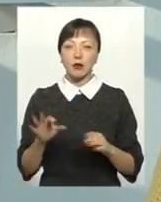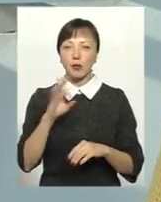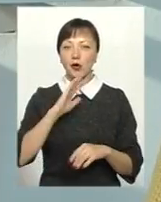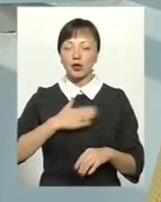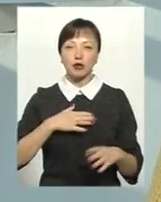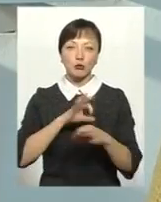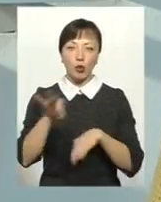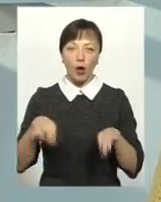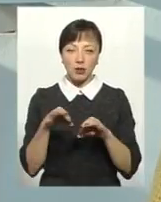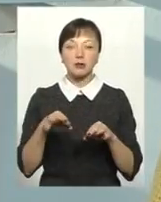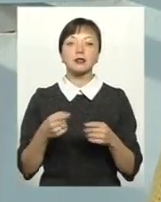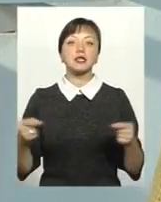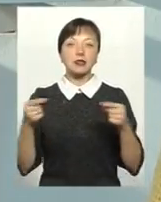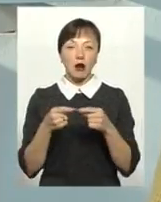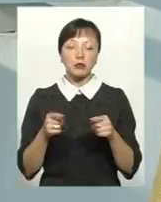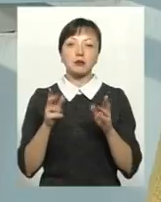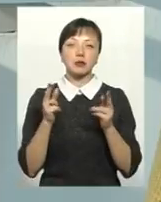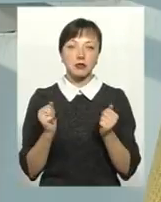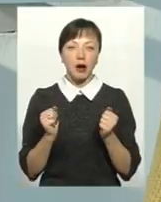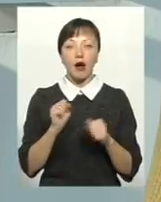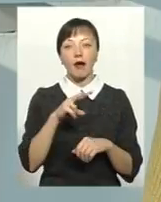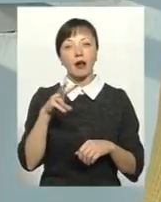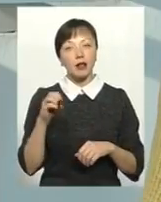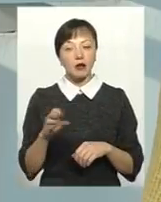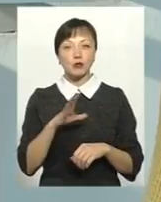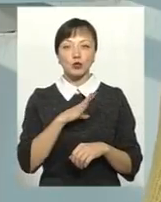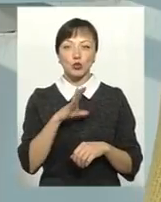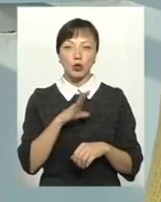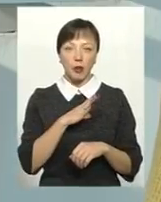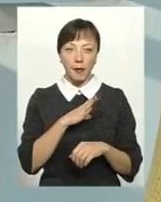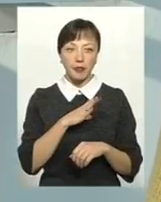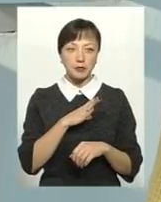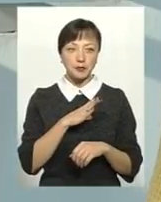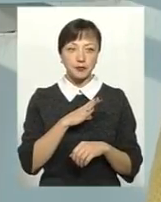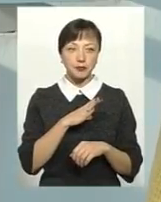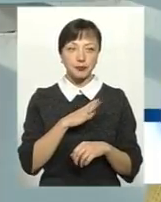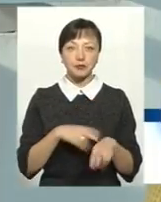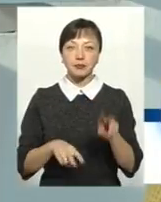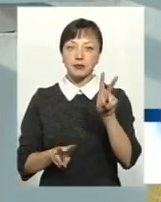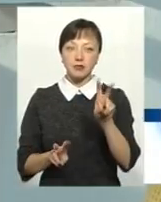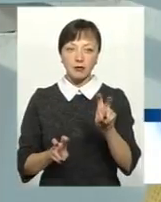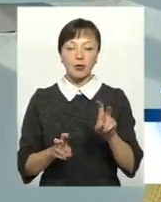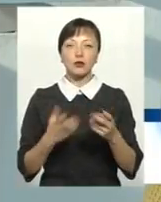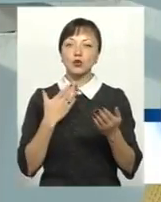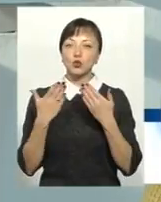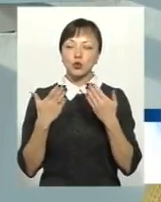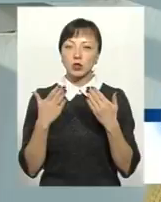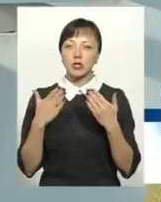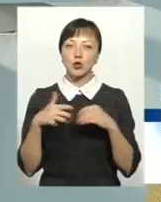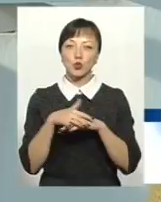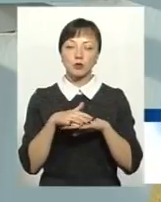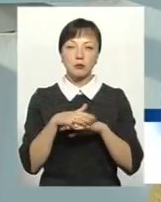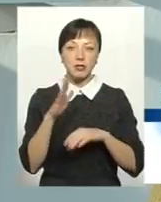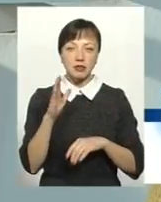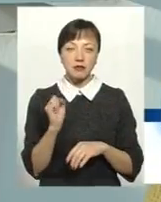проєкт, щоб за основу була, але були якраз це так така тема, що стосується взагалі суспільства,